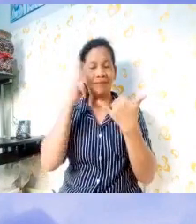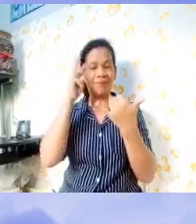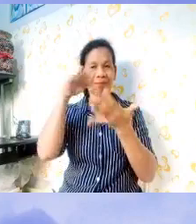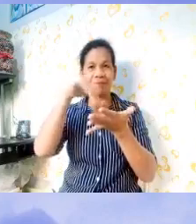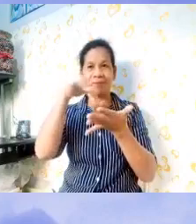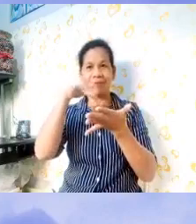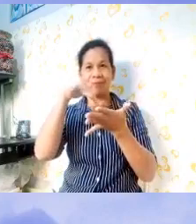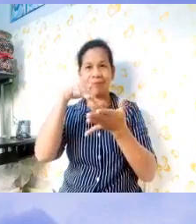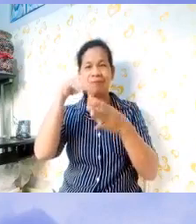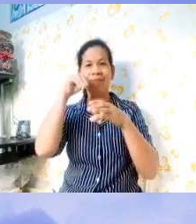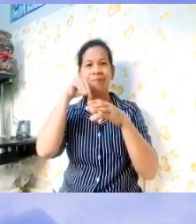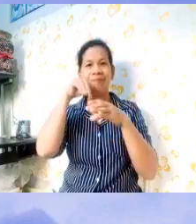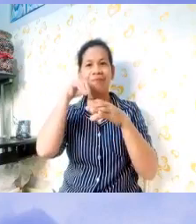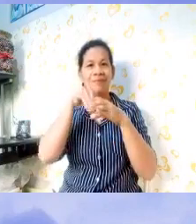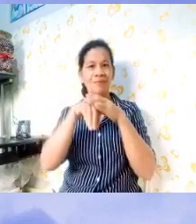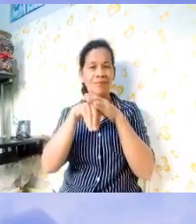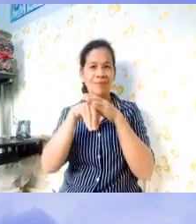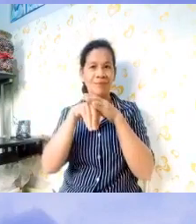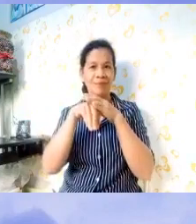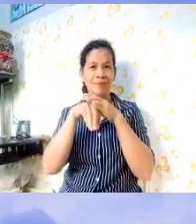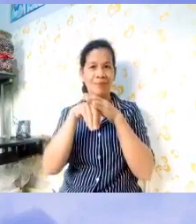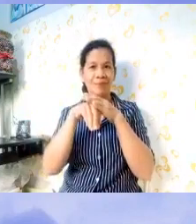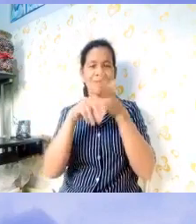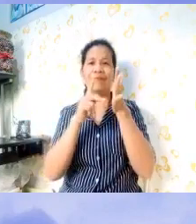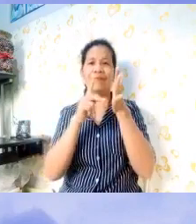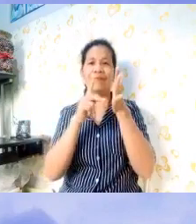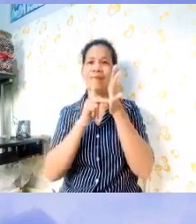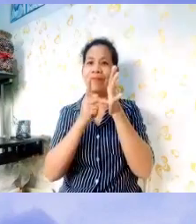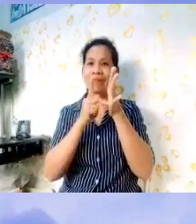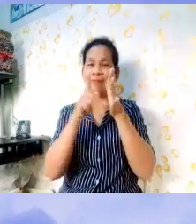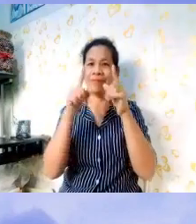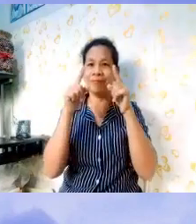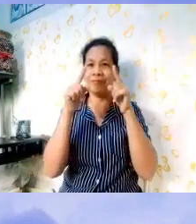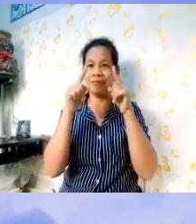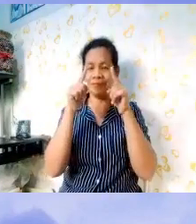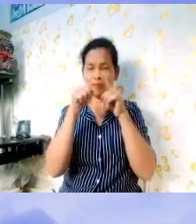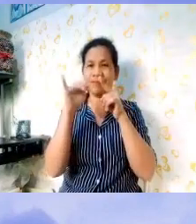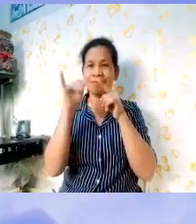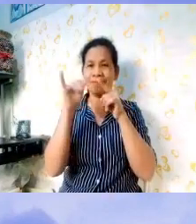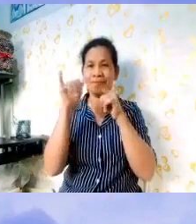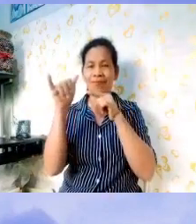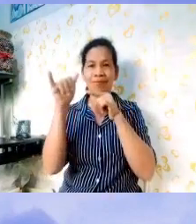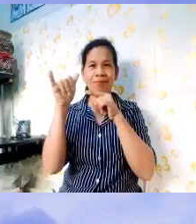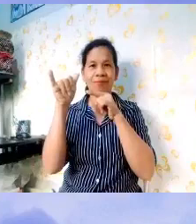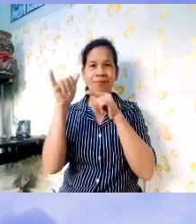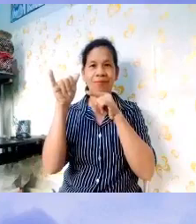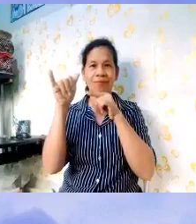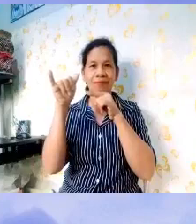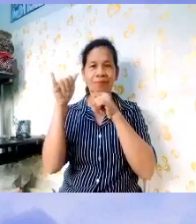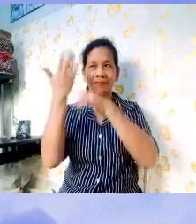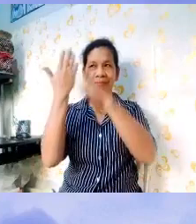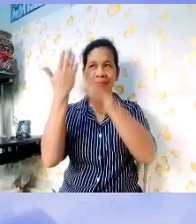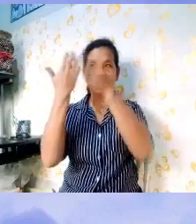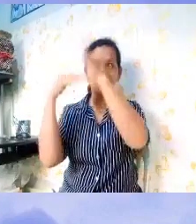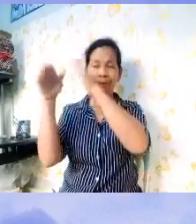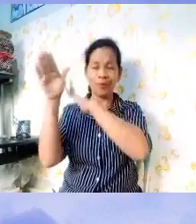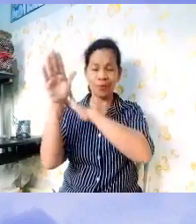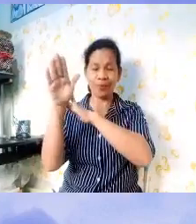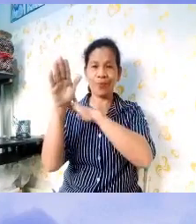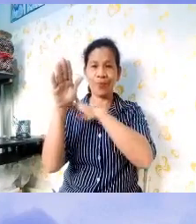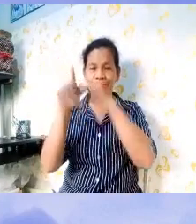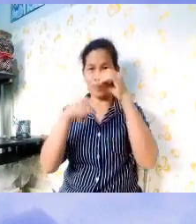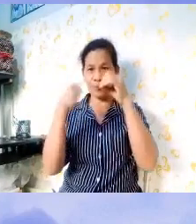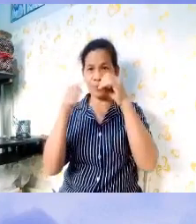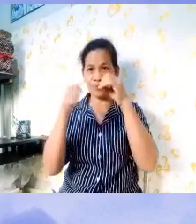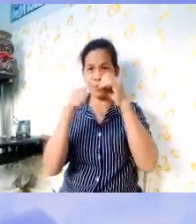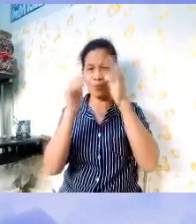sa the key to the storehouse, ano po? At may kinalaman po sa panalangin. At